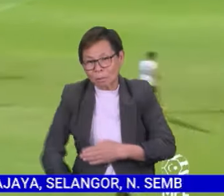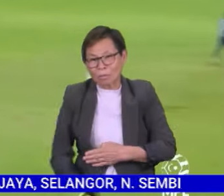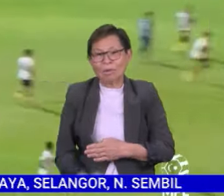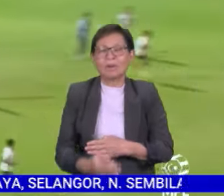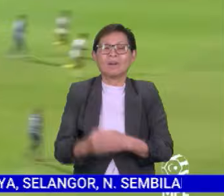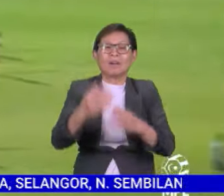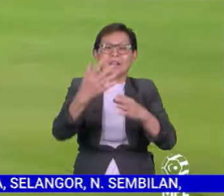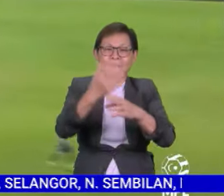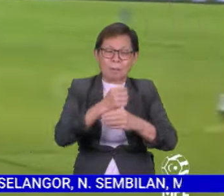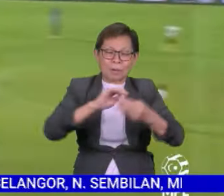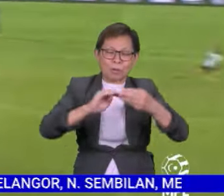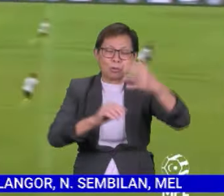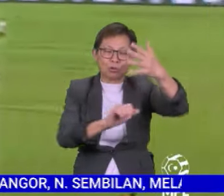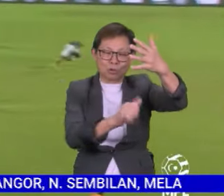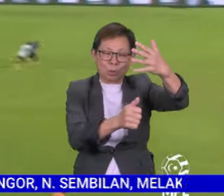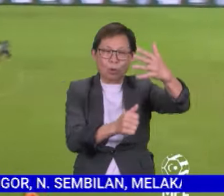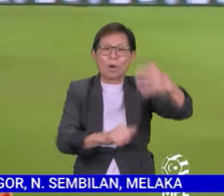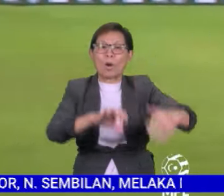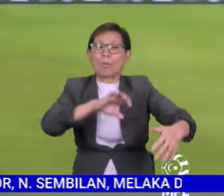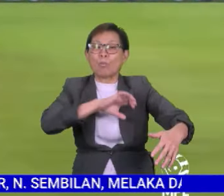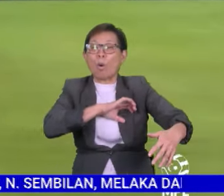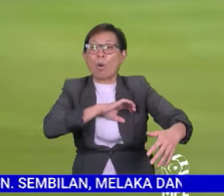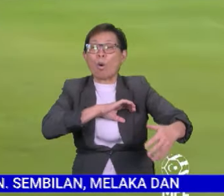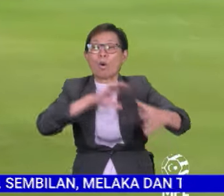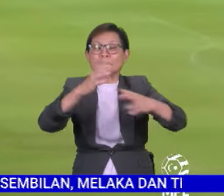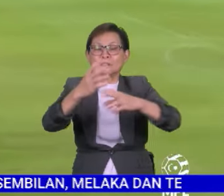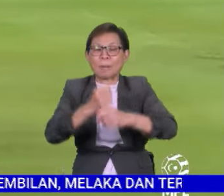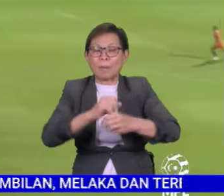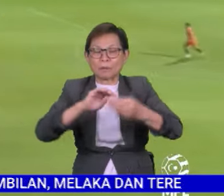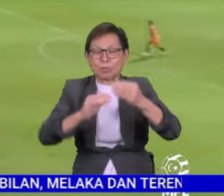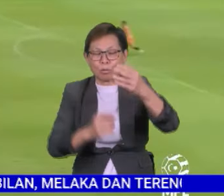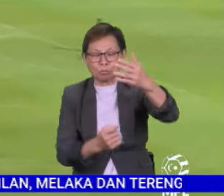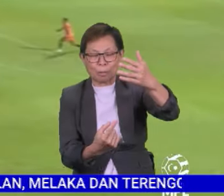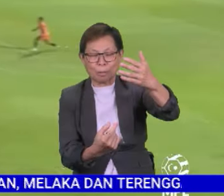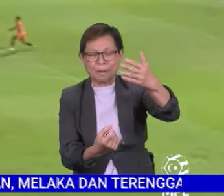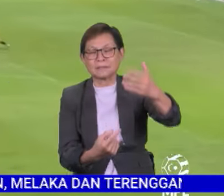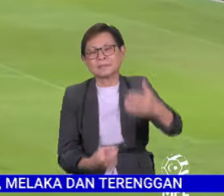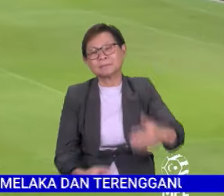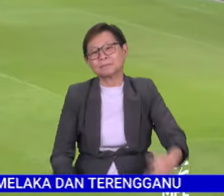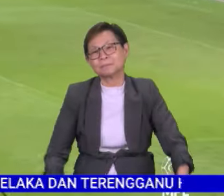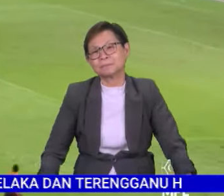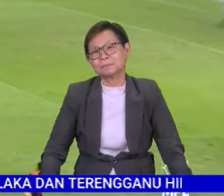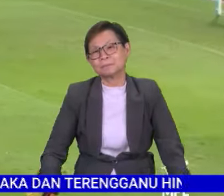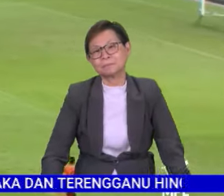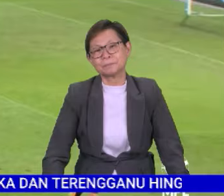Perak di tangga ke-10 manakala PDRM dikedudukan ke-11 liga.